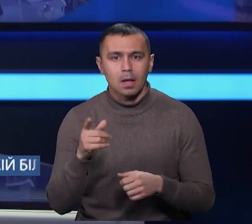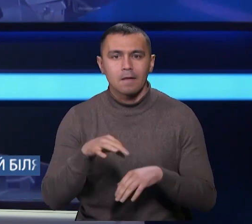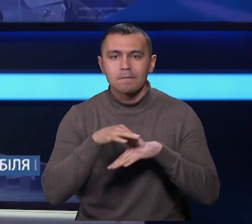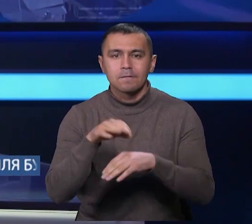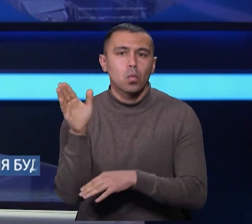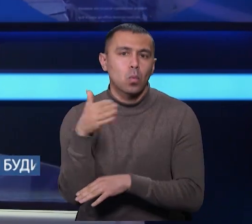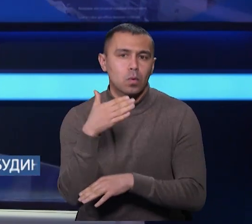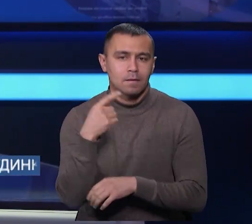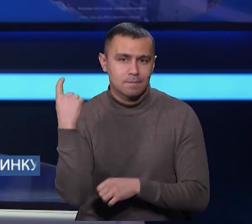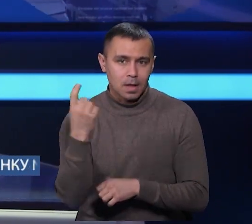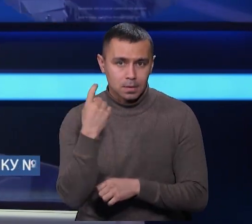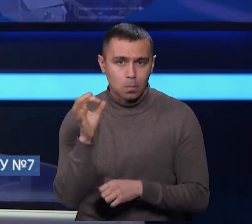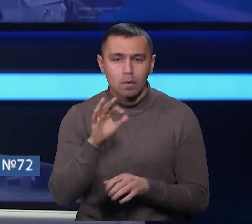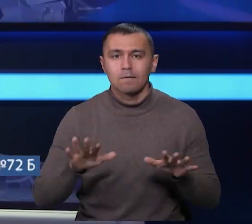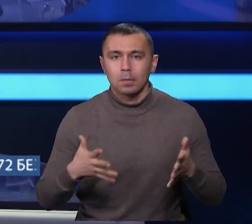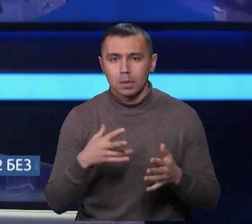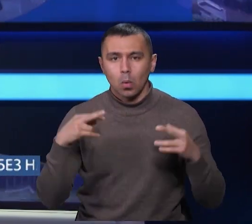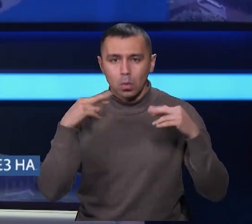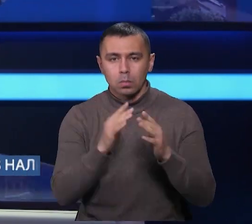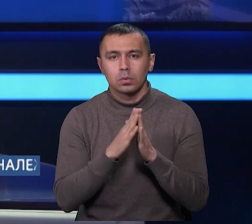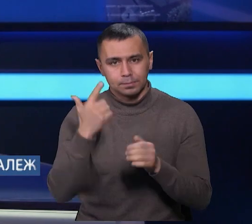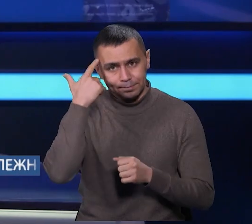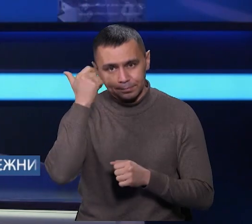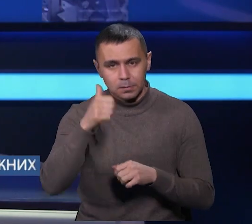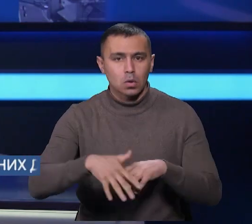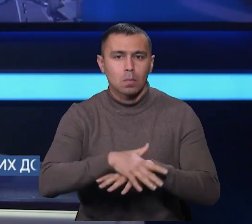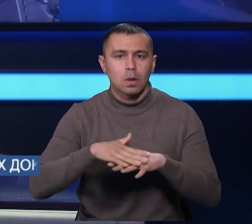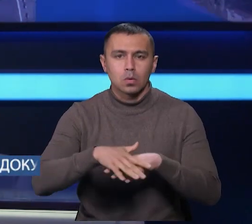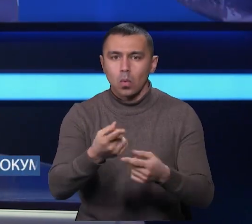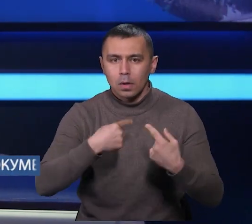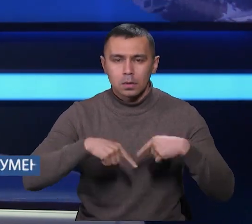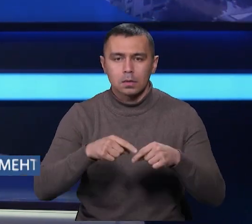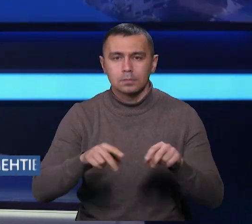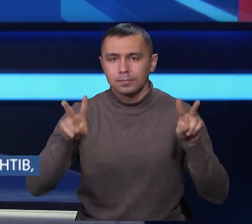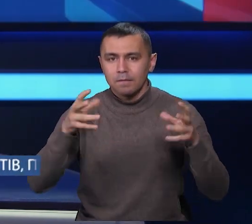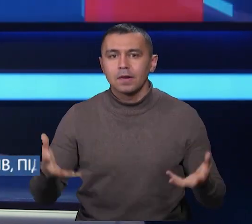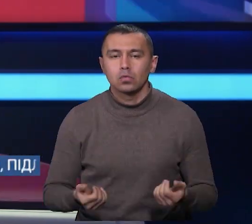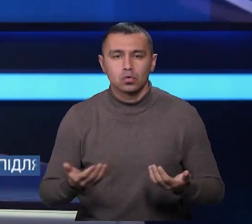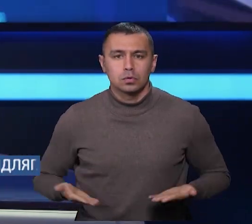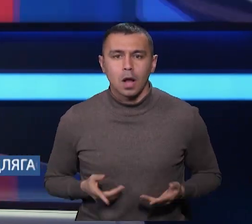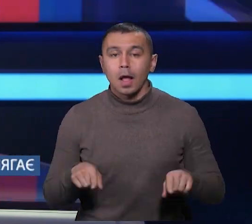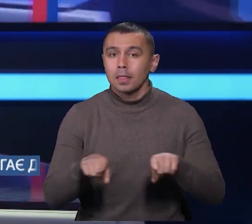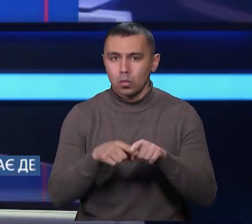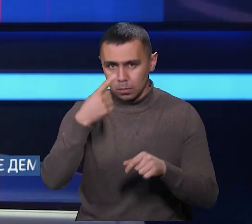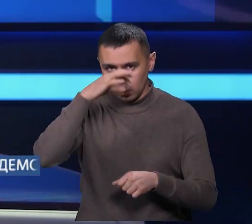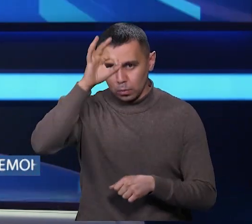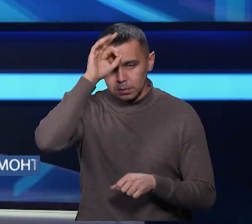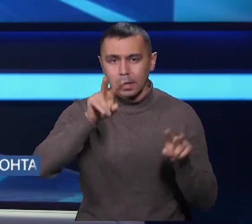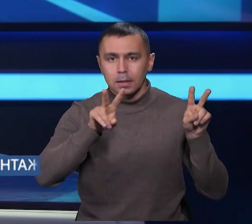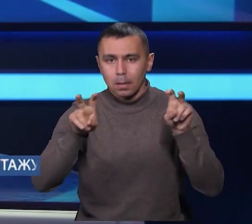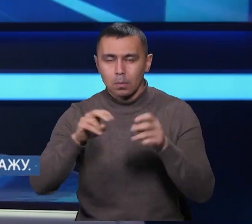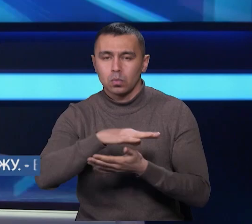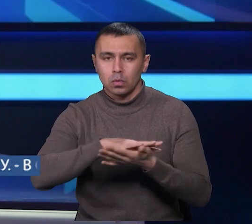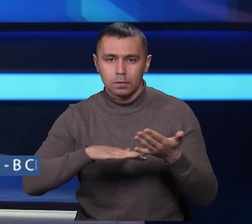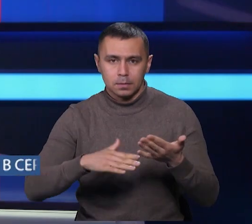вигулюють власники. Про випадки отруєнь просять повідомляти громадську організацію «Врятуй життя», а також поліцію. Тему